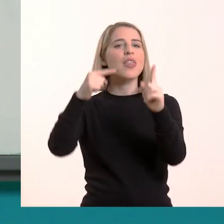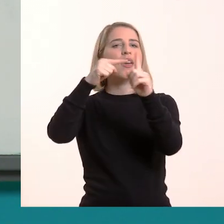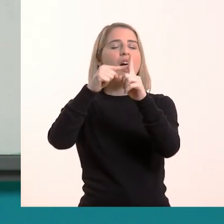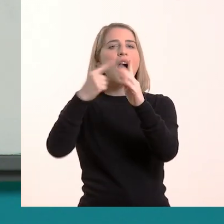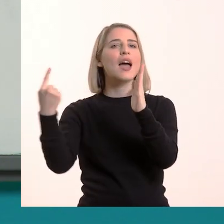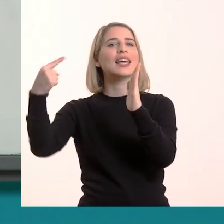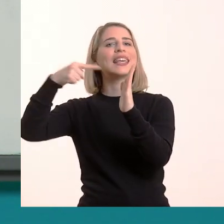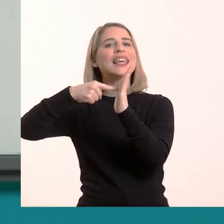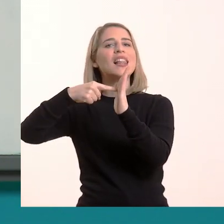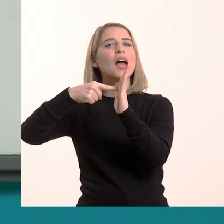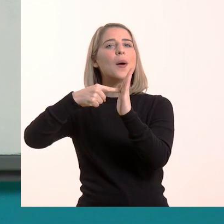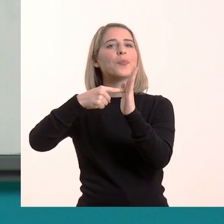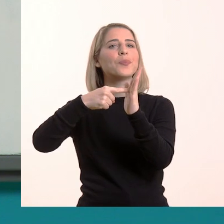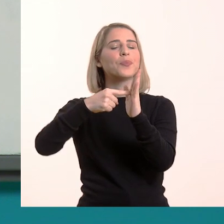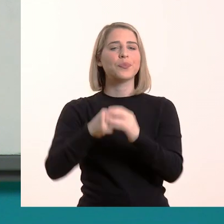Δια 1000.